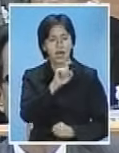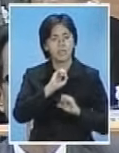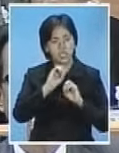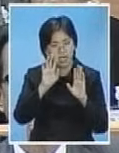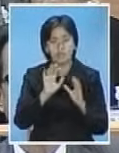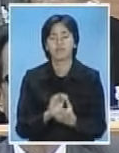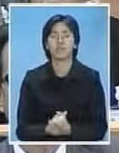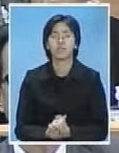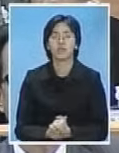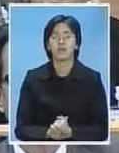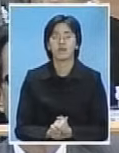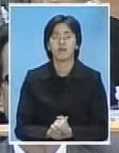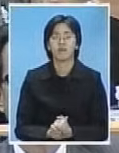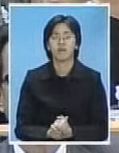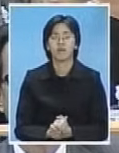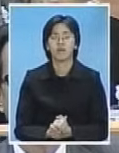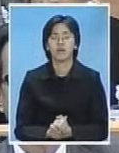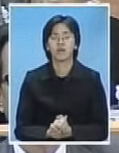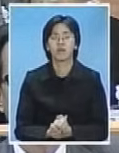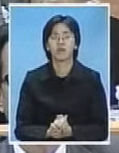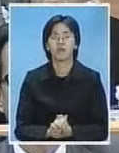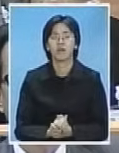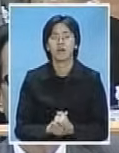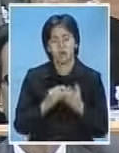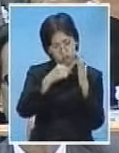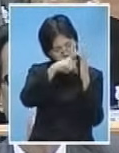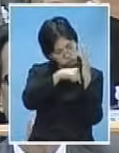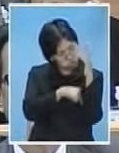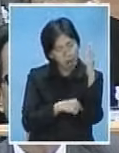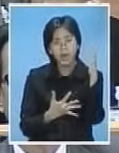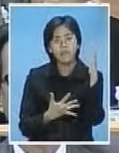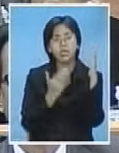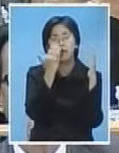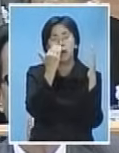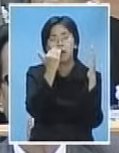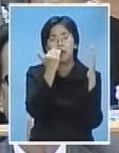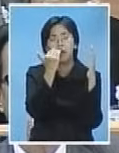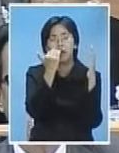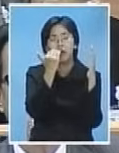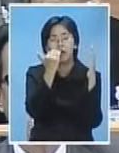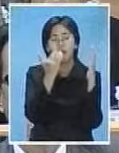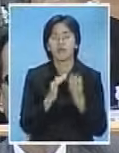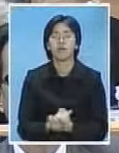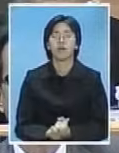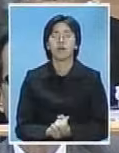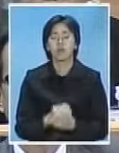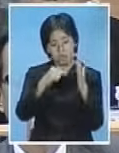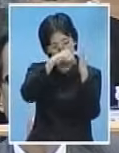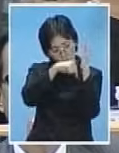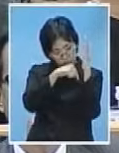าเส้นทางลงไปภาคใต้เนี่ยมันหายไปไหนหรือจริงๆลงแค่